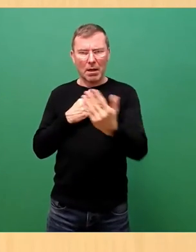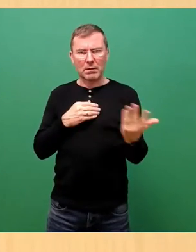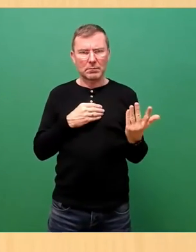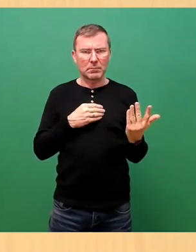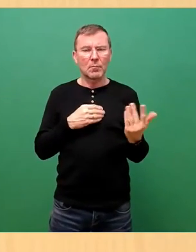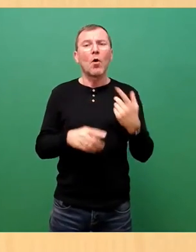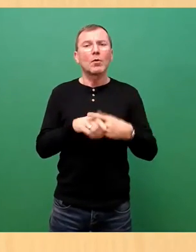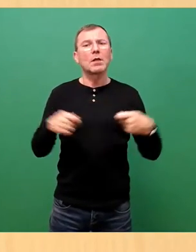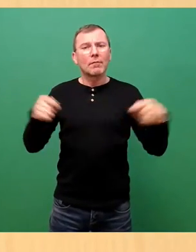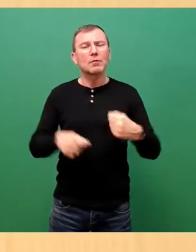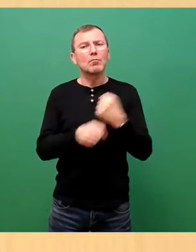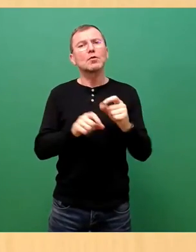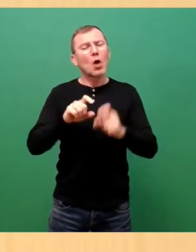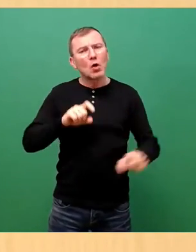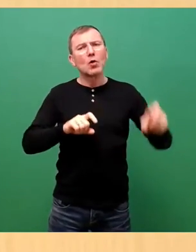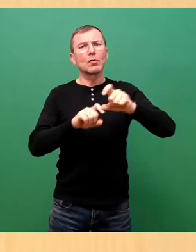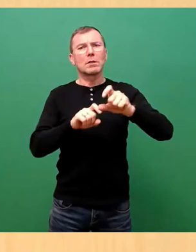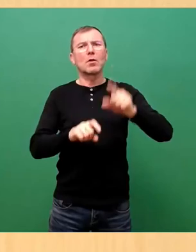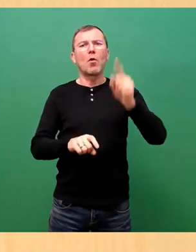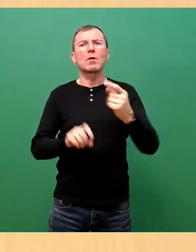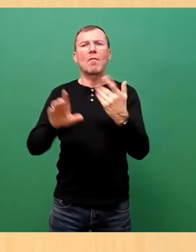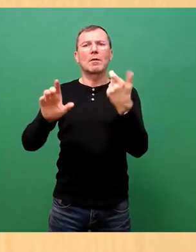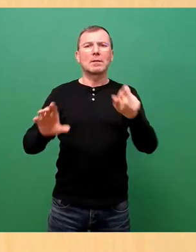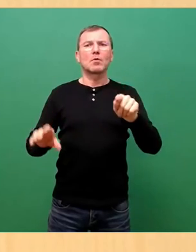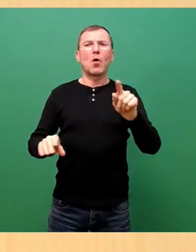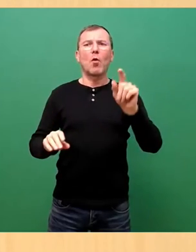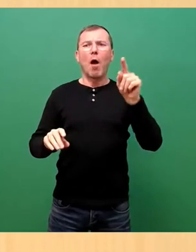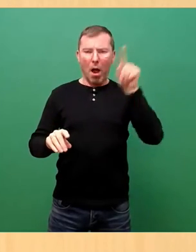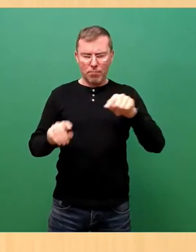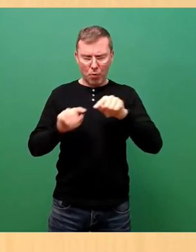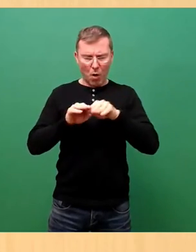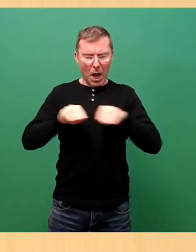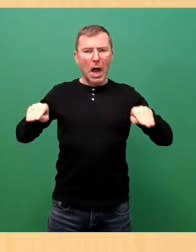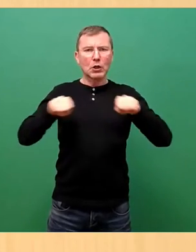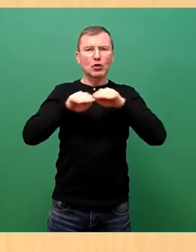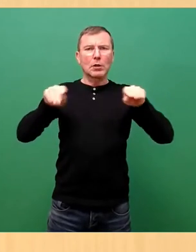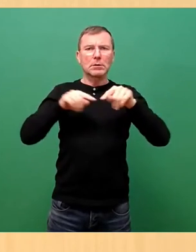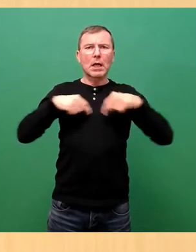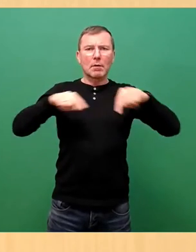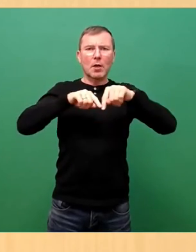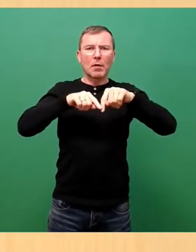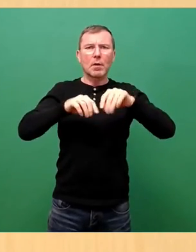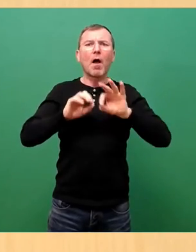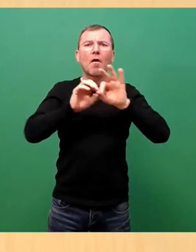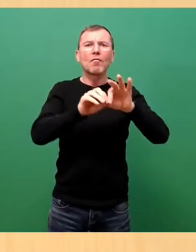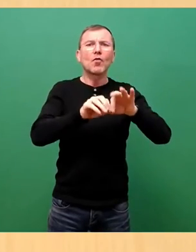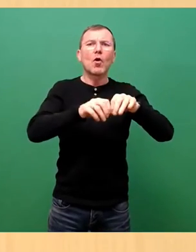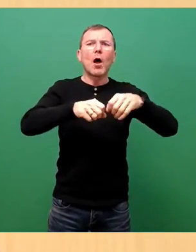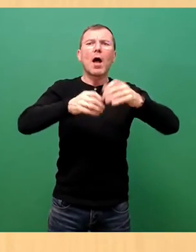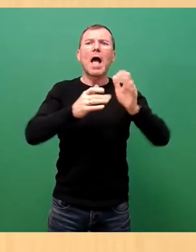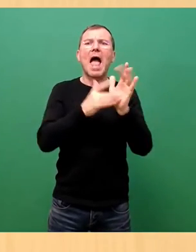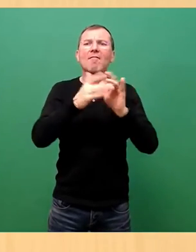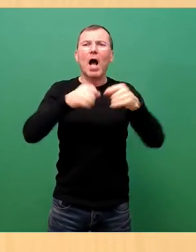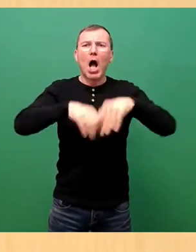Investoren noch 175 Euro pro Geschoss Quadratmeter für die soziale Infrastruktur ausgeben. Wenn das, was